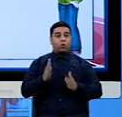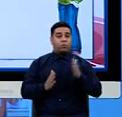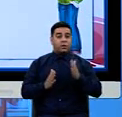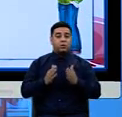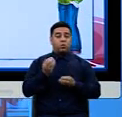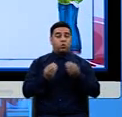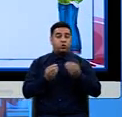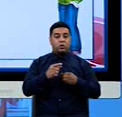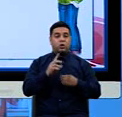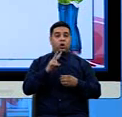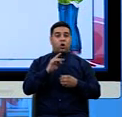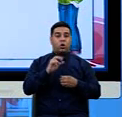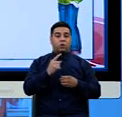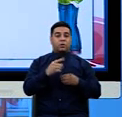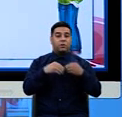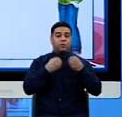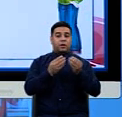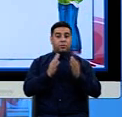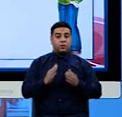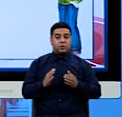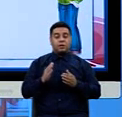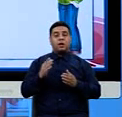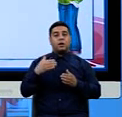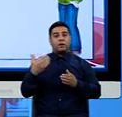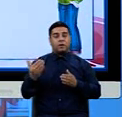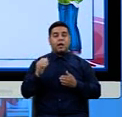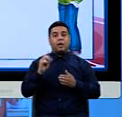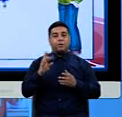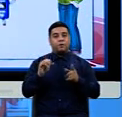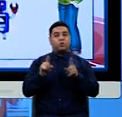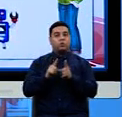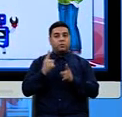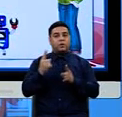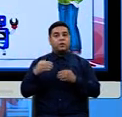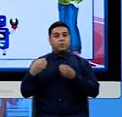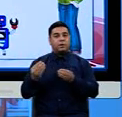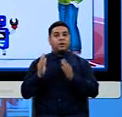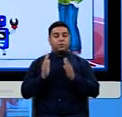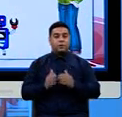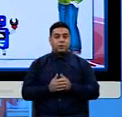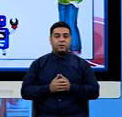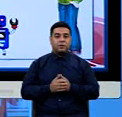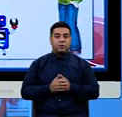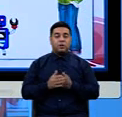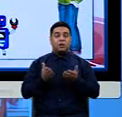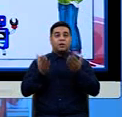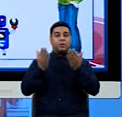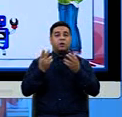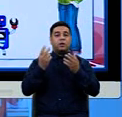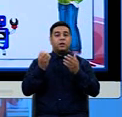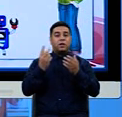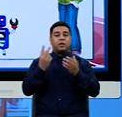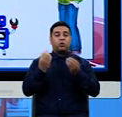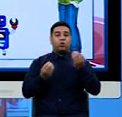Robotni bittasini Lolaga, keyingisini Anvarga beramiz. Yuqorida yana